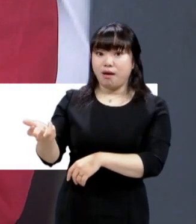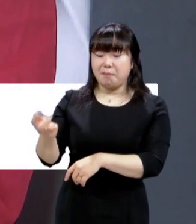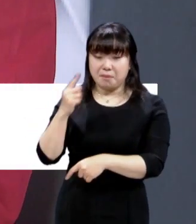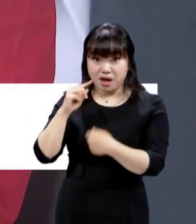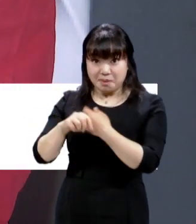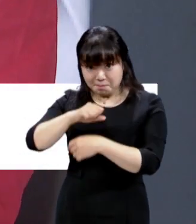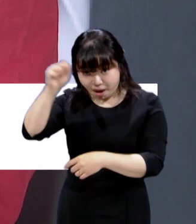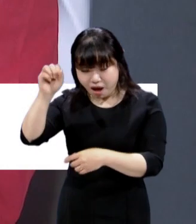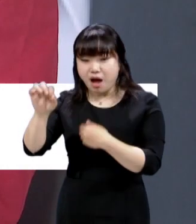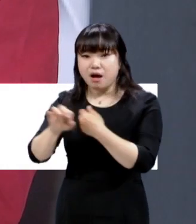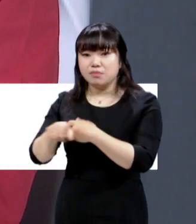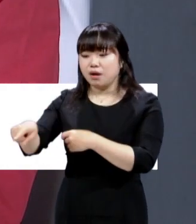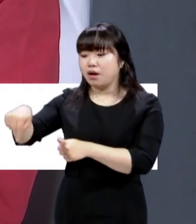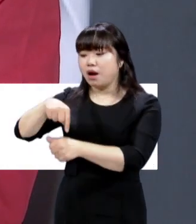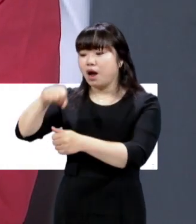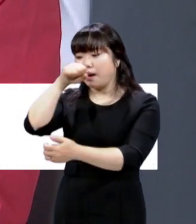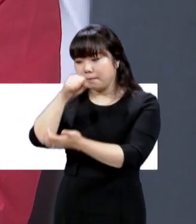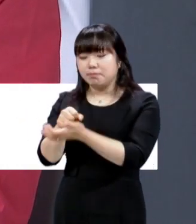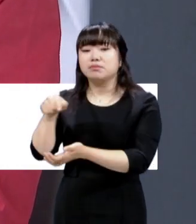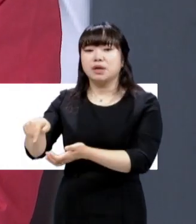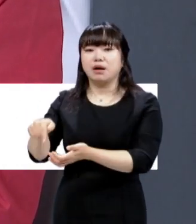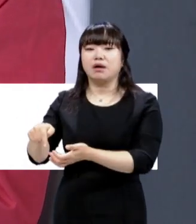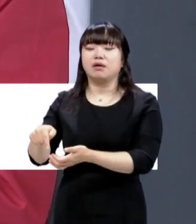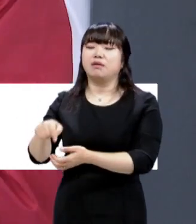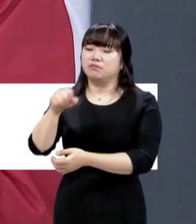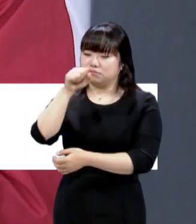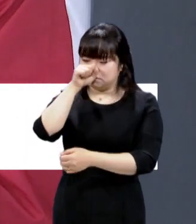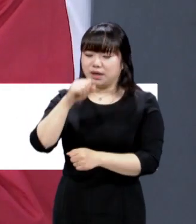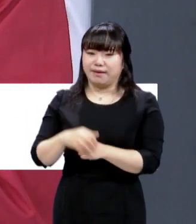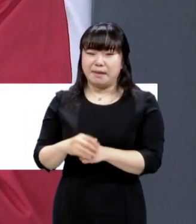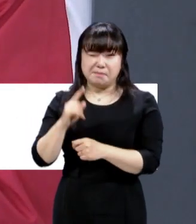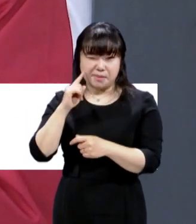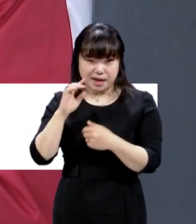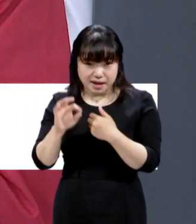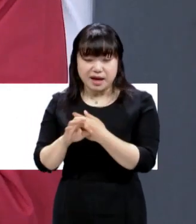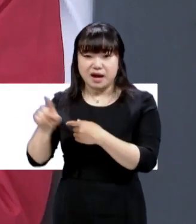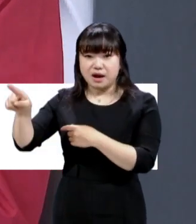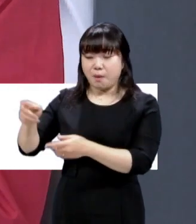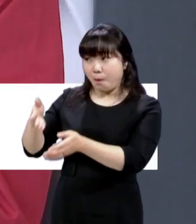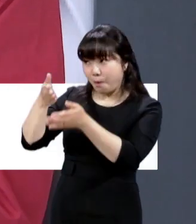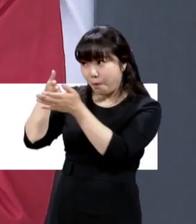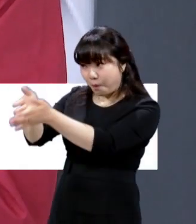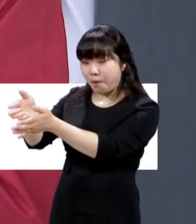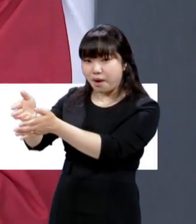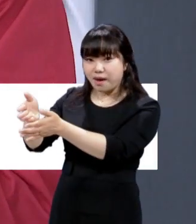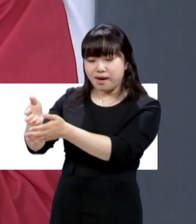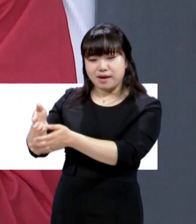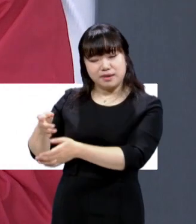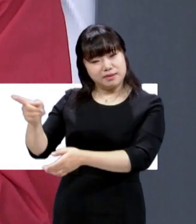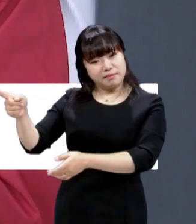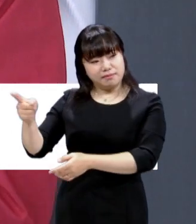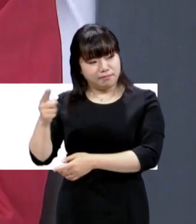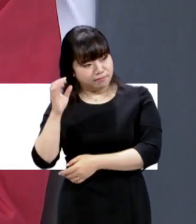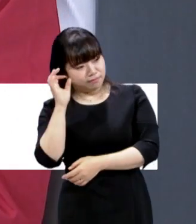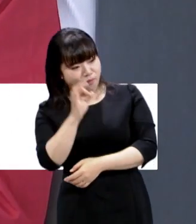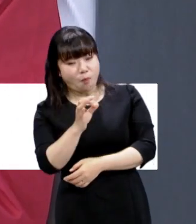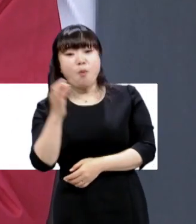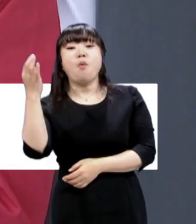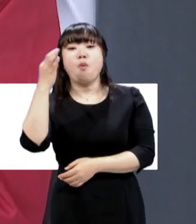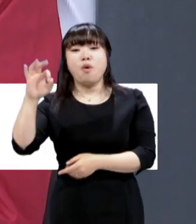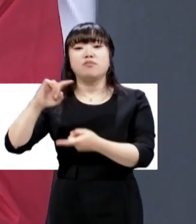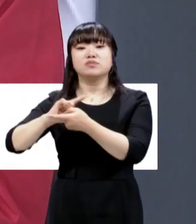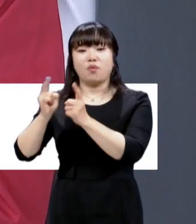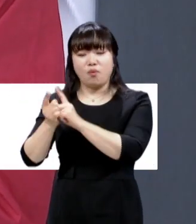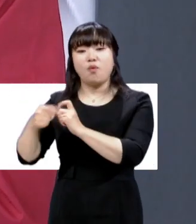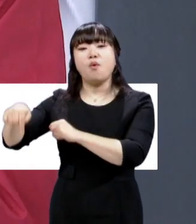어 입지 라고 저는 그렇게 보고 있습니다 그래서 만약 곡을 한테 이런 오퍼를 좀 연 어 본인들도